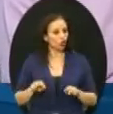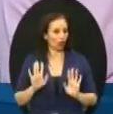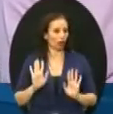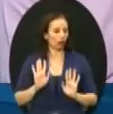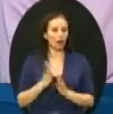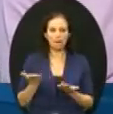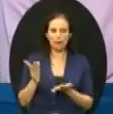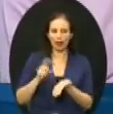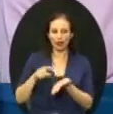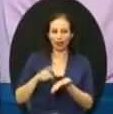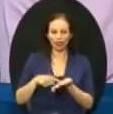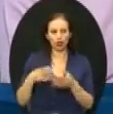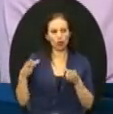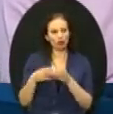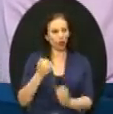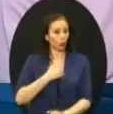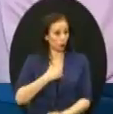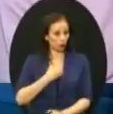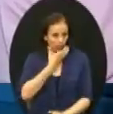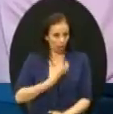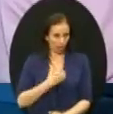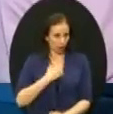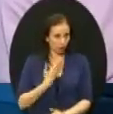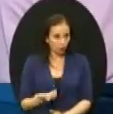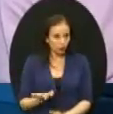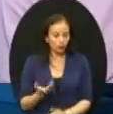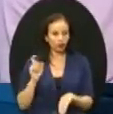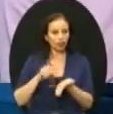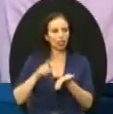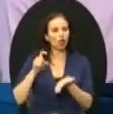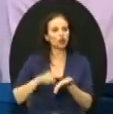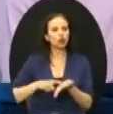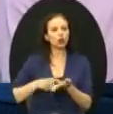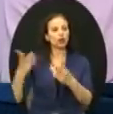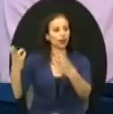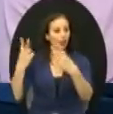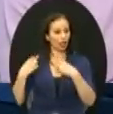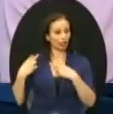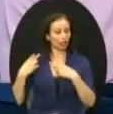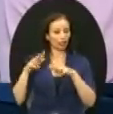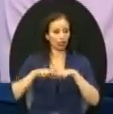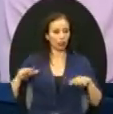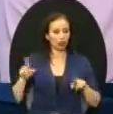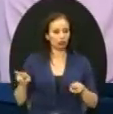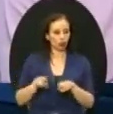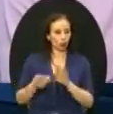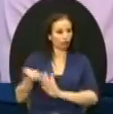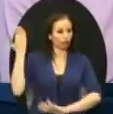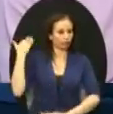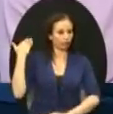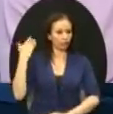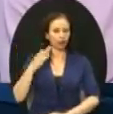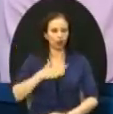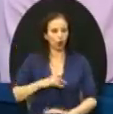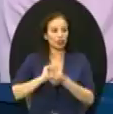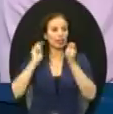דרשו המפלגות הדתיות, החרדיות, לא הדתיות? הם בעצם דרשו להחזיר את המצב לקדמותו, לא לסטטוס קוו. הם רוצים